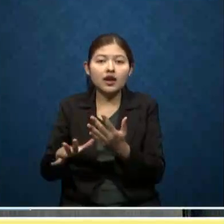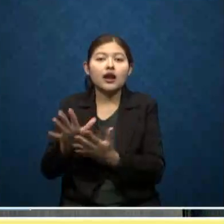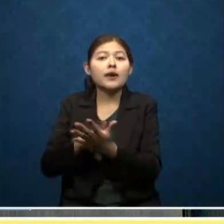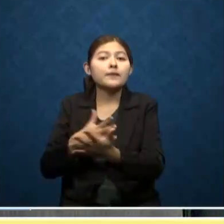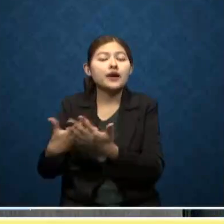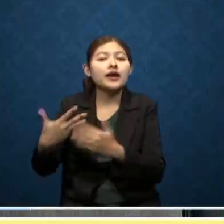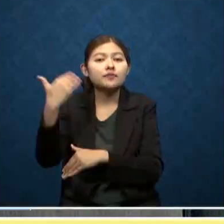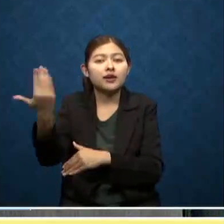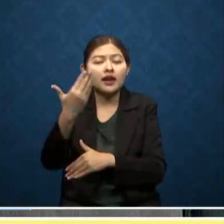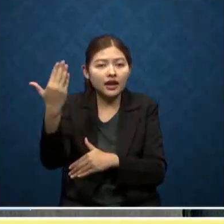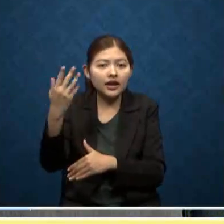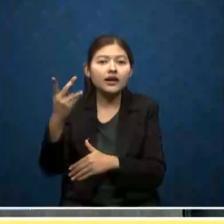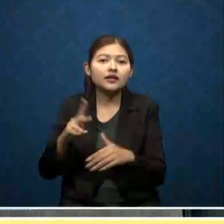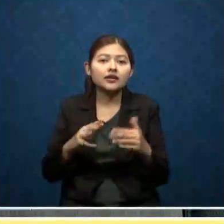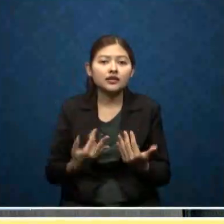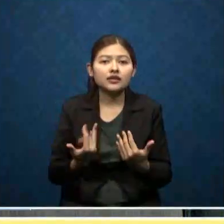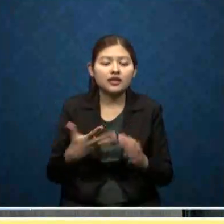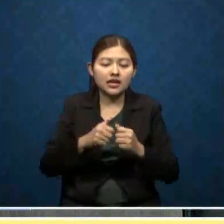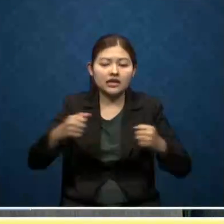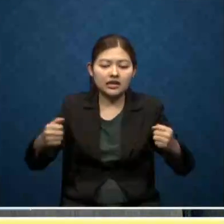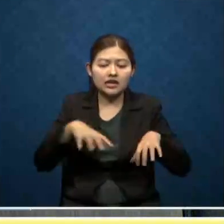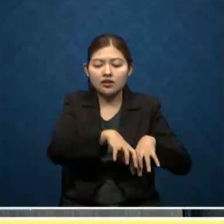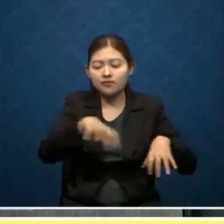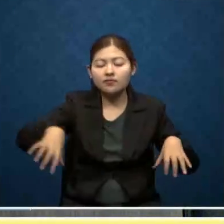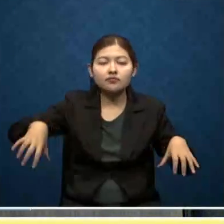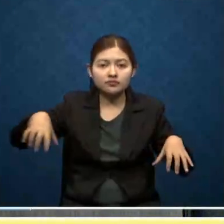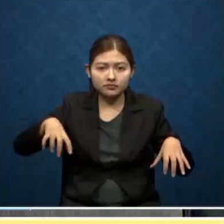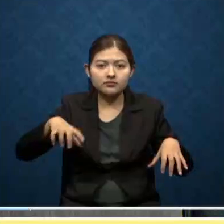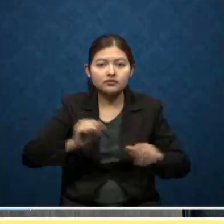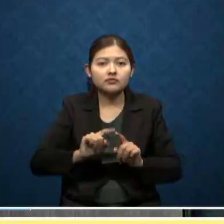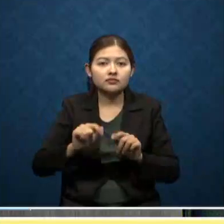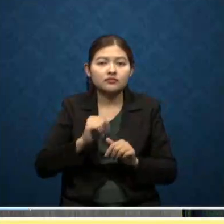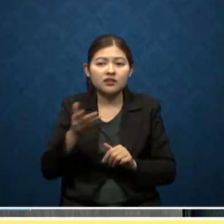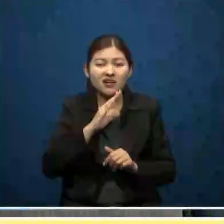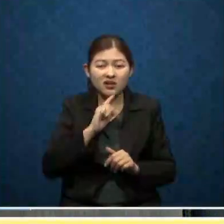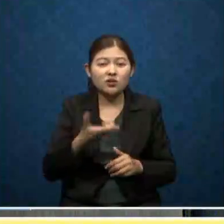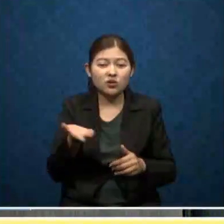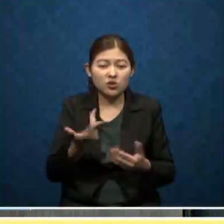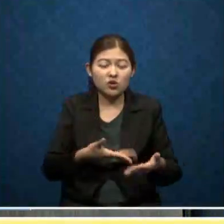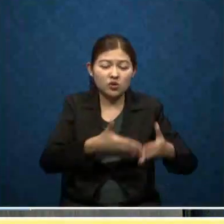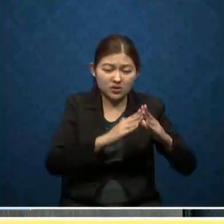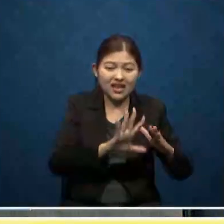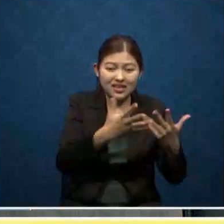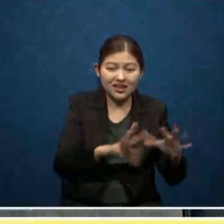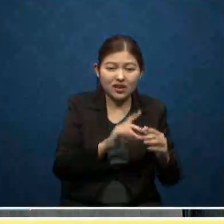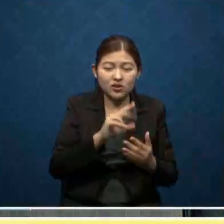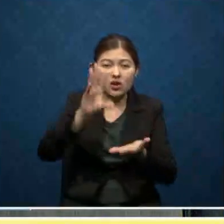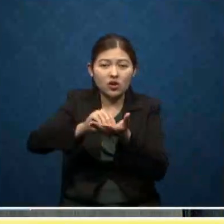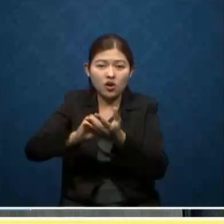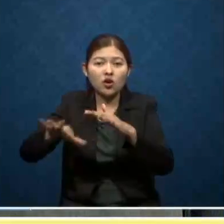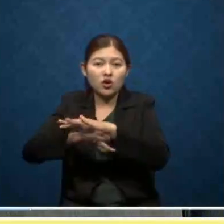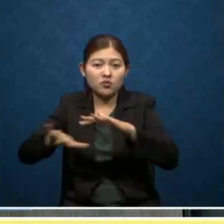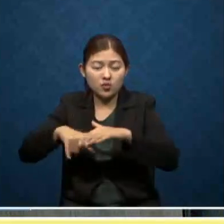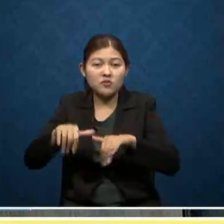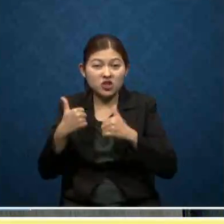แต่นี่คือการขยายอัตราขยายหน่วยงานเท่านั้นเองนะครับแต่ว่าท่านบอกว่าถ้าคอตั้งแล้วเนี่ยท่านจะให้ข้อมูลเป็น